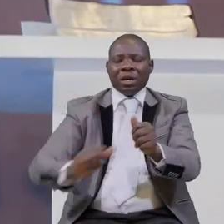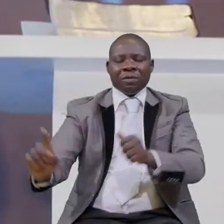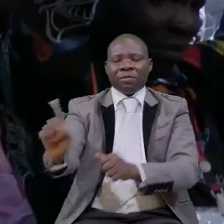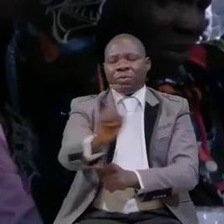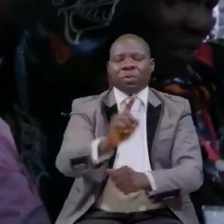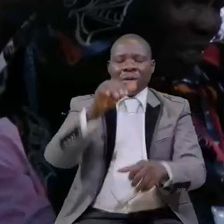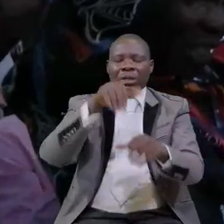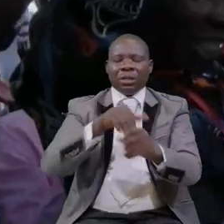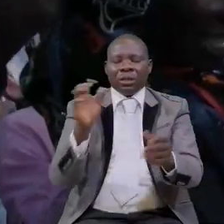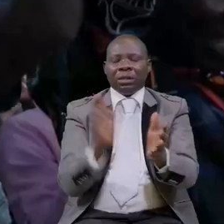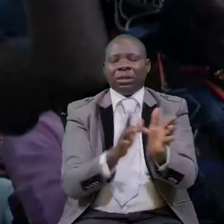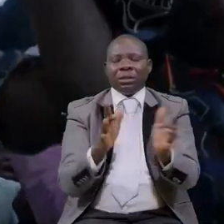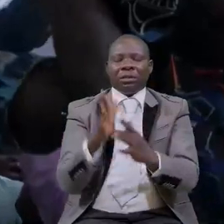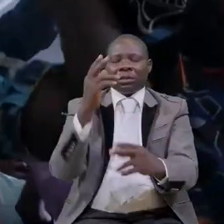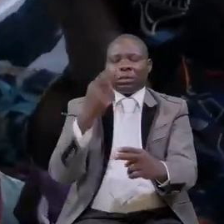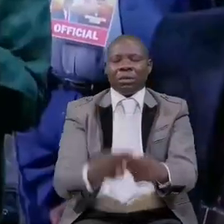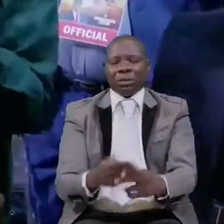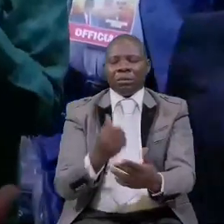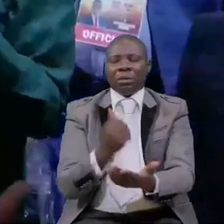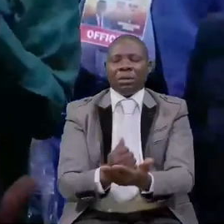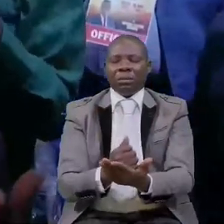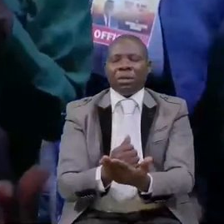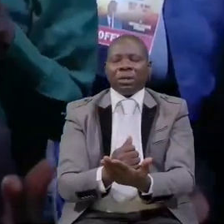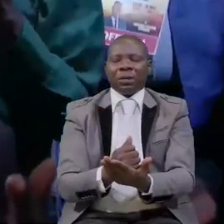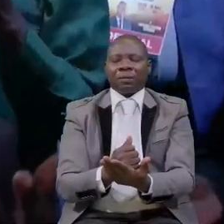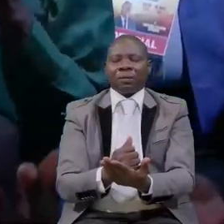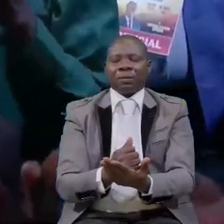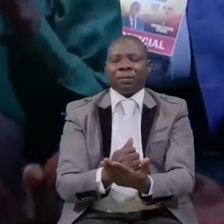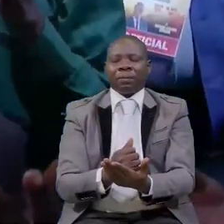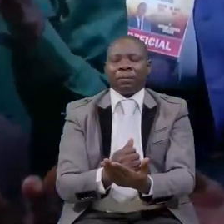au nom de Jésus.